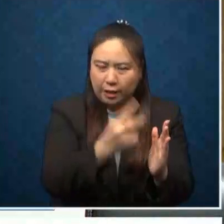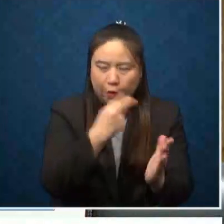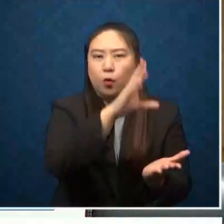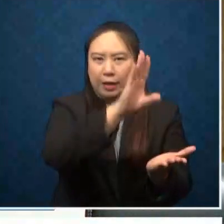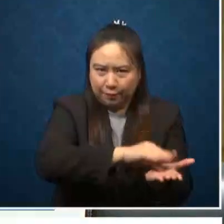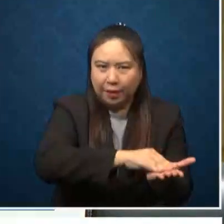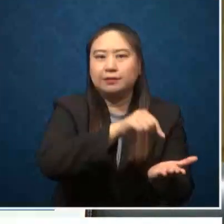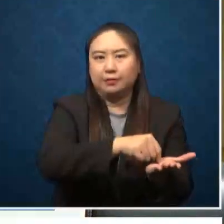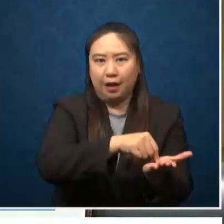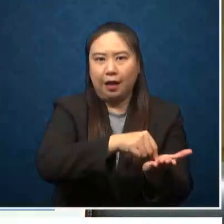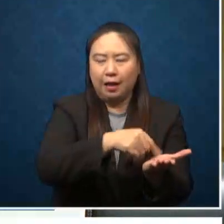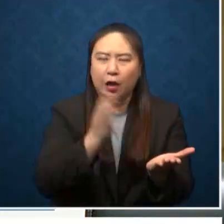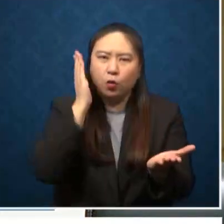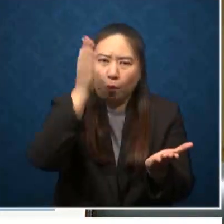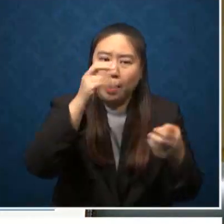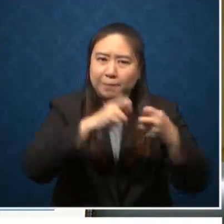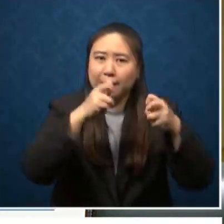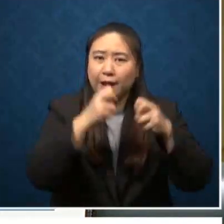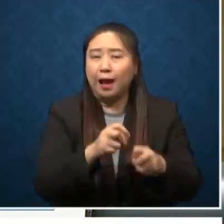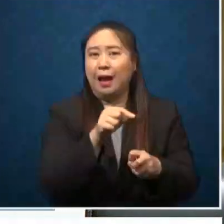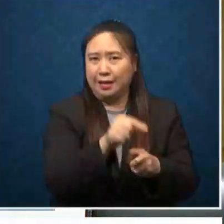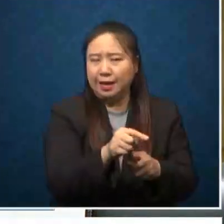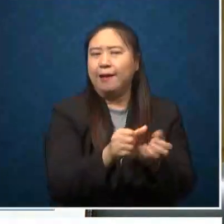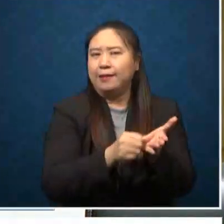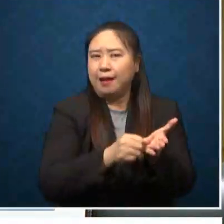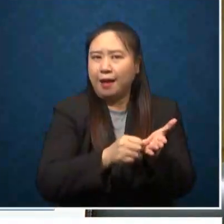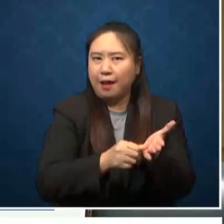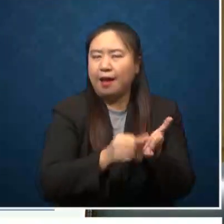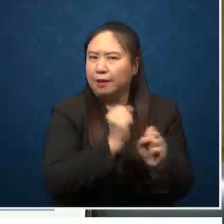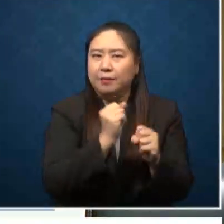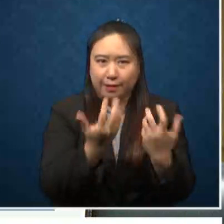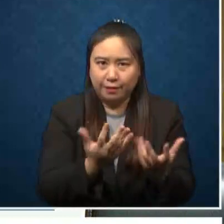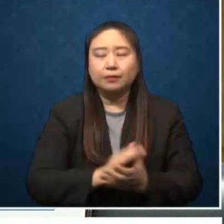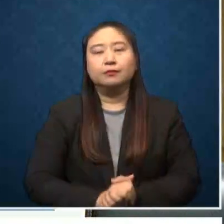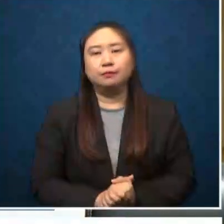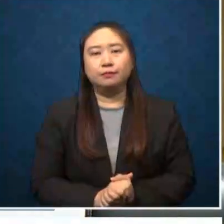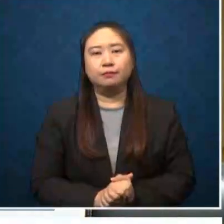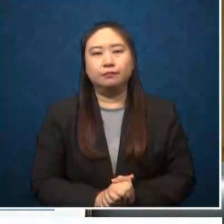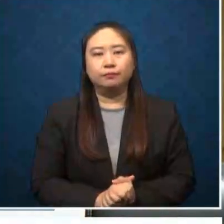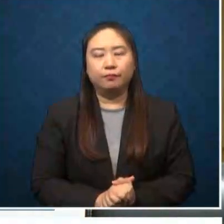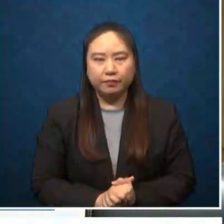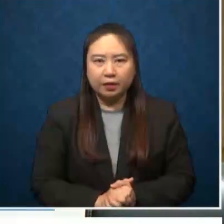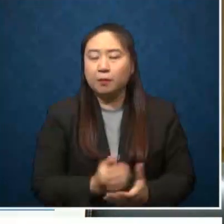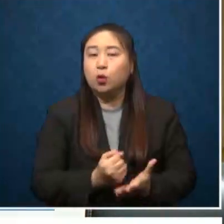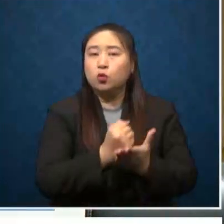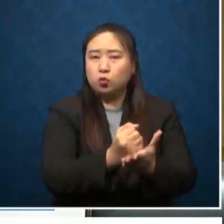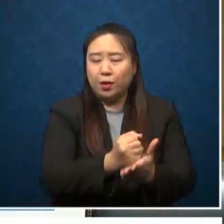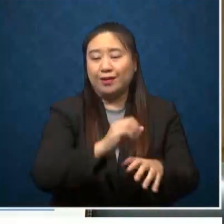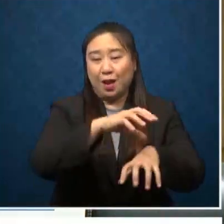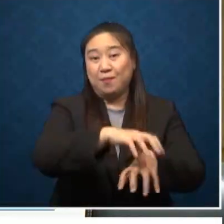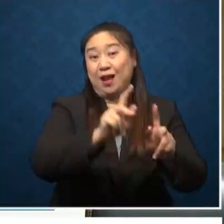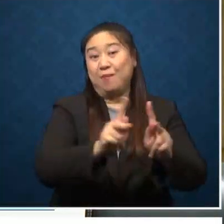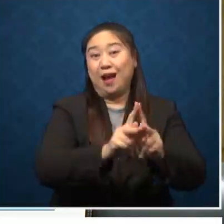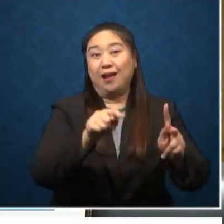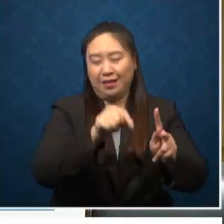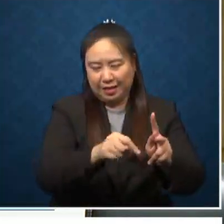และมีแนวทางที่จะแก้ไของค์ประกอบที่เป็นปัจจัยเหนี่ยวรั้งนั้นอย่างไรเพื่อยกระดับความสามารถของกรรมการ